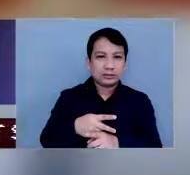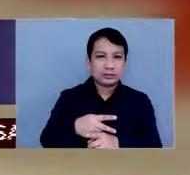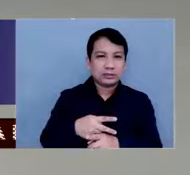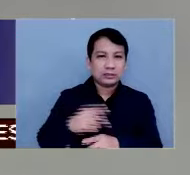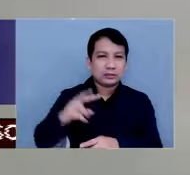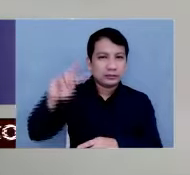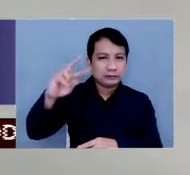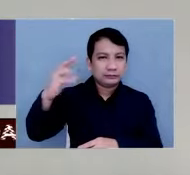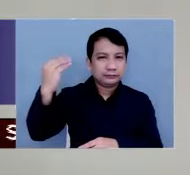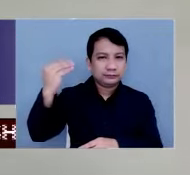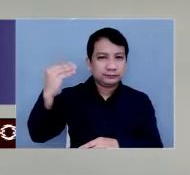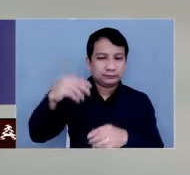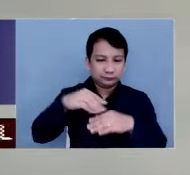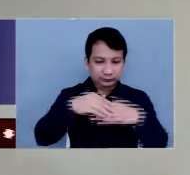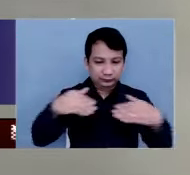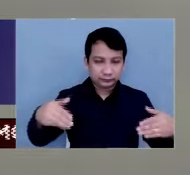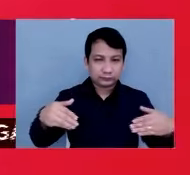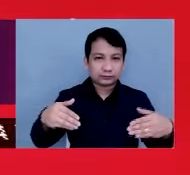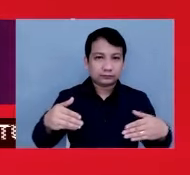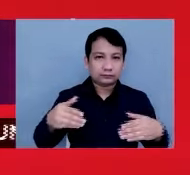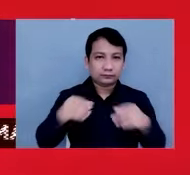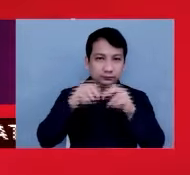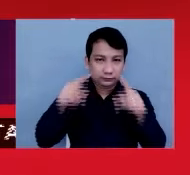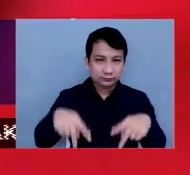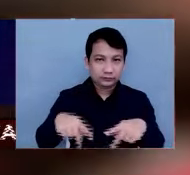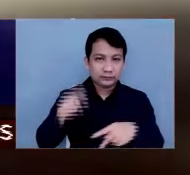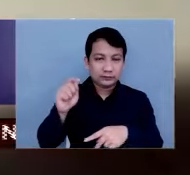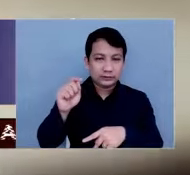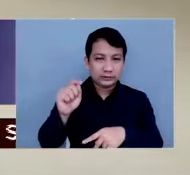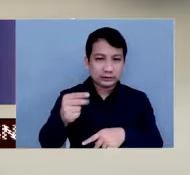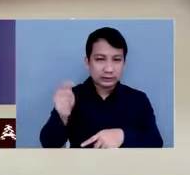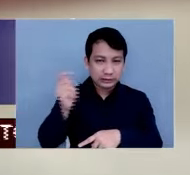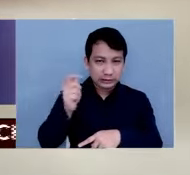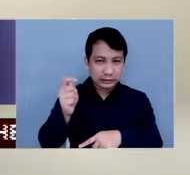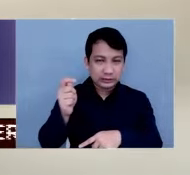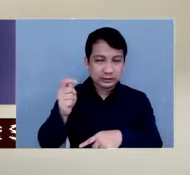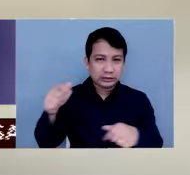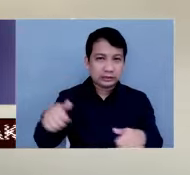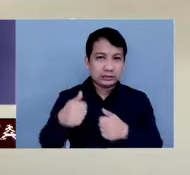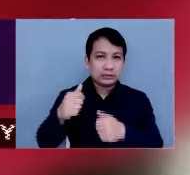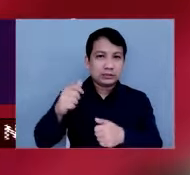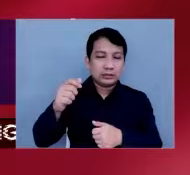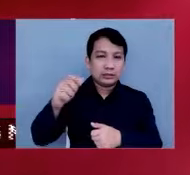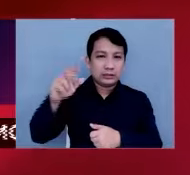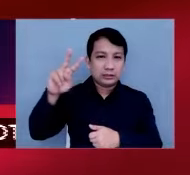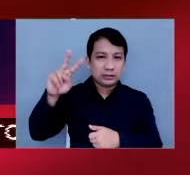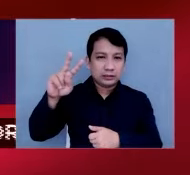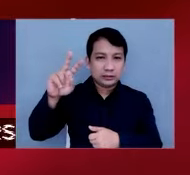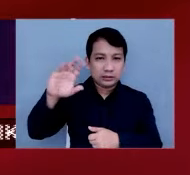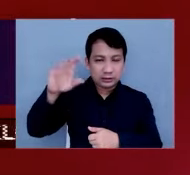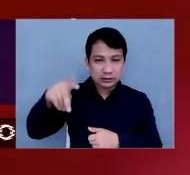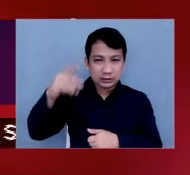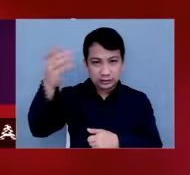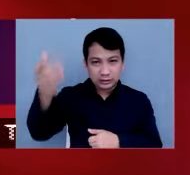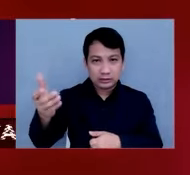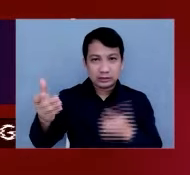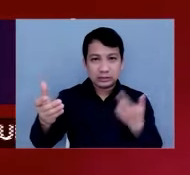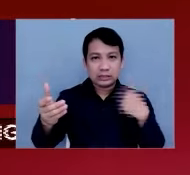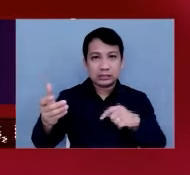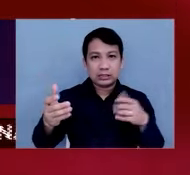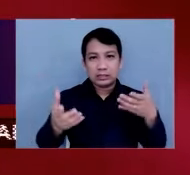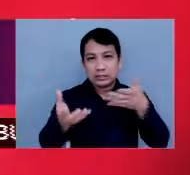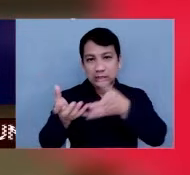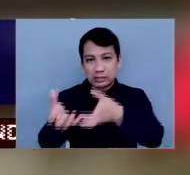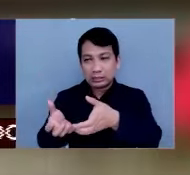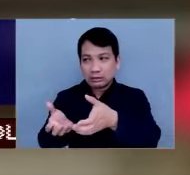Nasa balcony siya ng kanilang apartments noong Martes. Aksidenteng nabitawan ng biktima ang cellphone kaya sinubukan niya raw itong